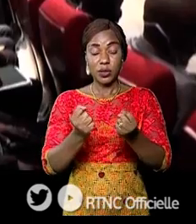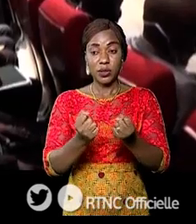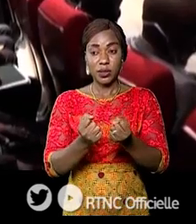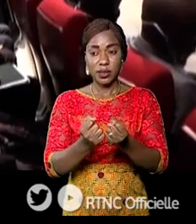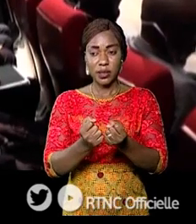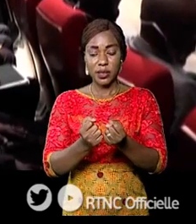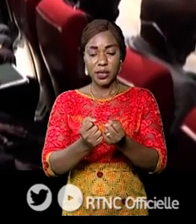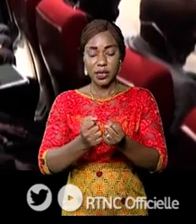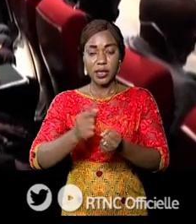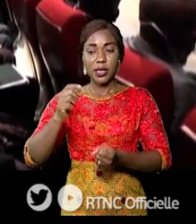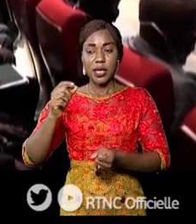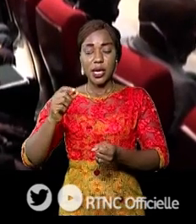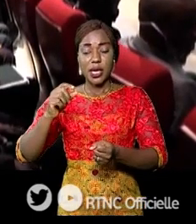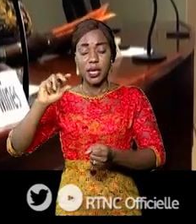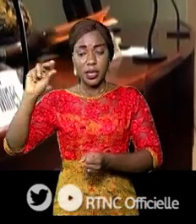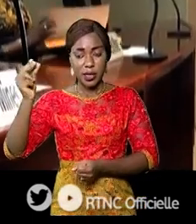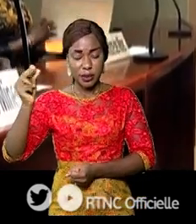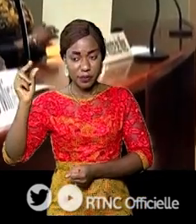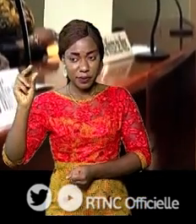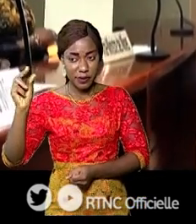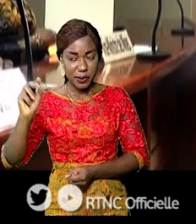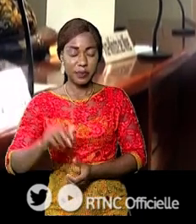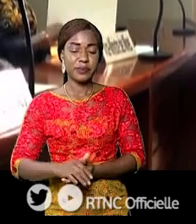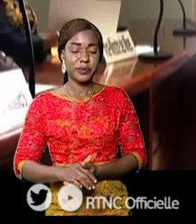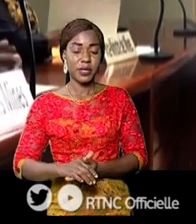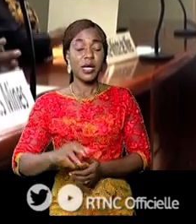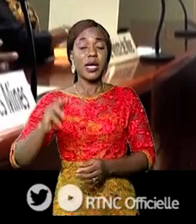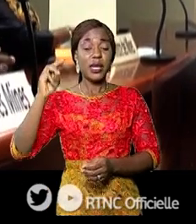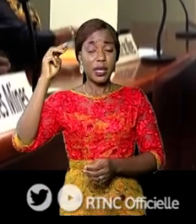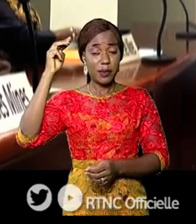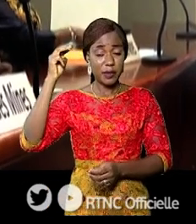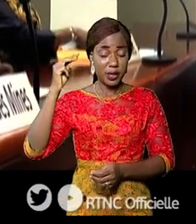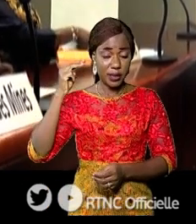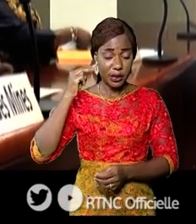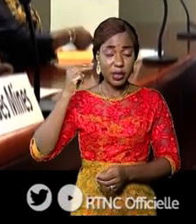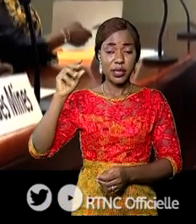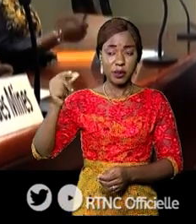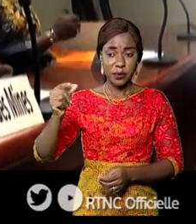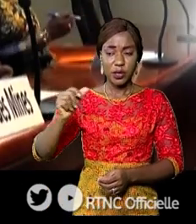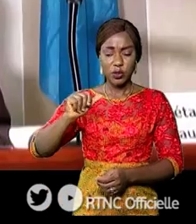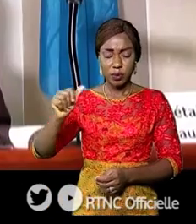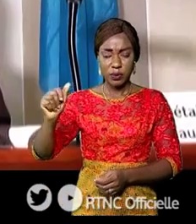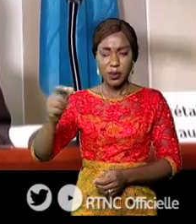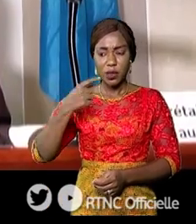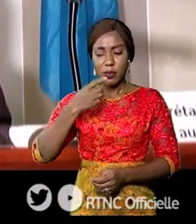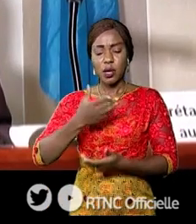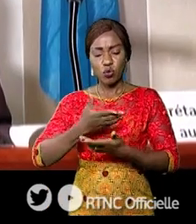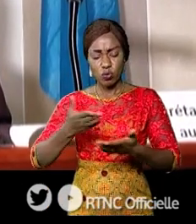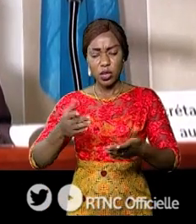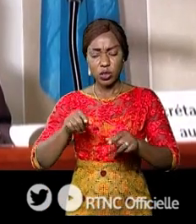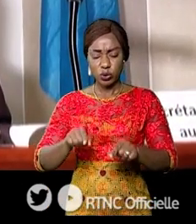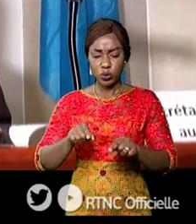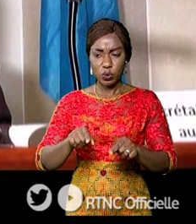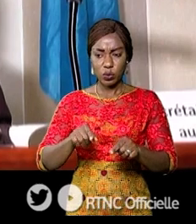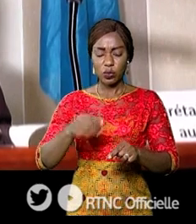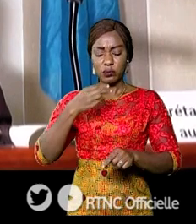des OPJ à compétences restreintes dans les secteurs de mines. Ceux-ci auront pour tâche de connaître les délits commis dans ces